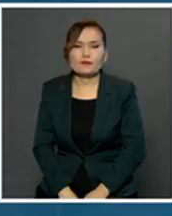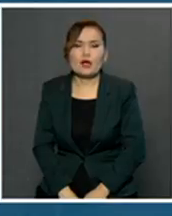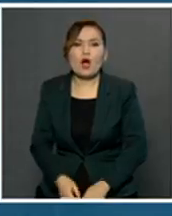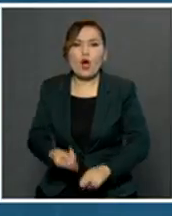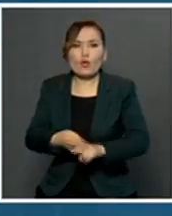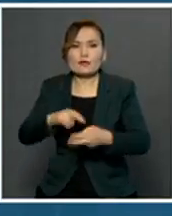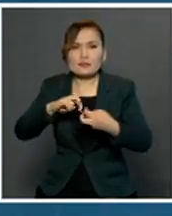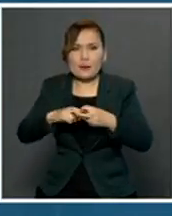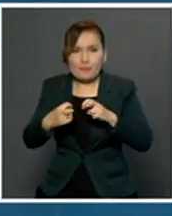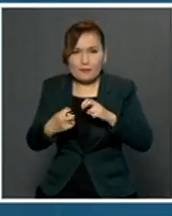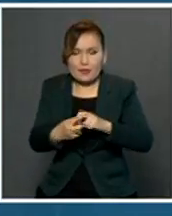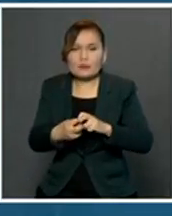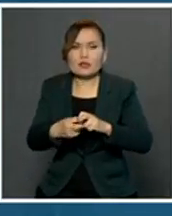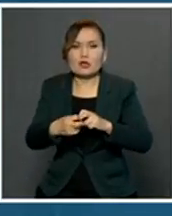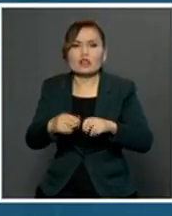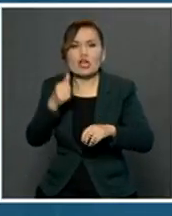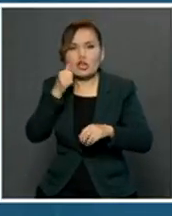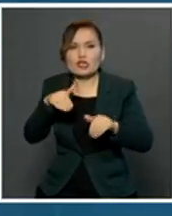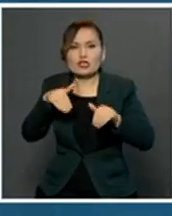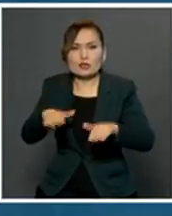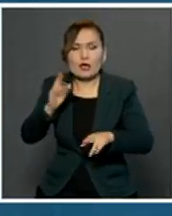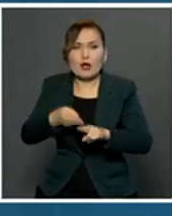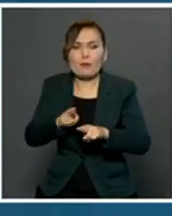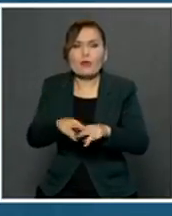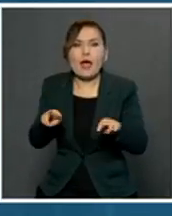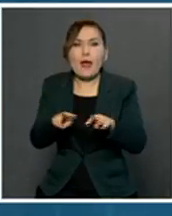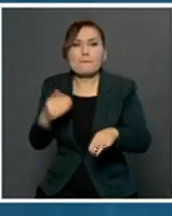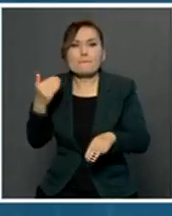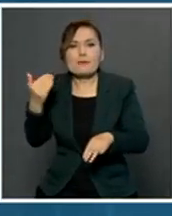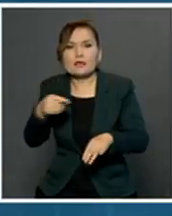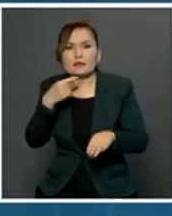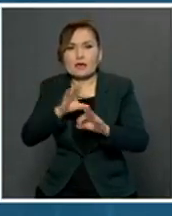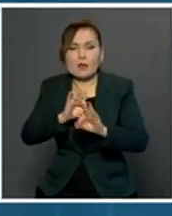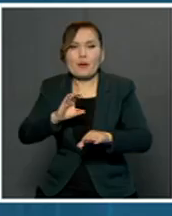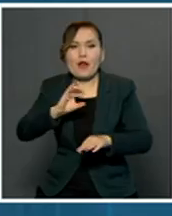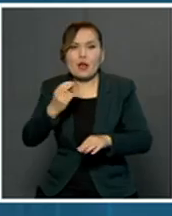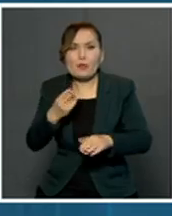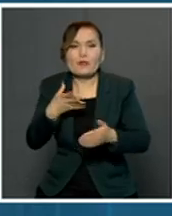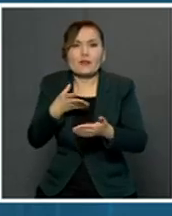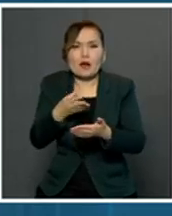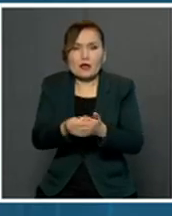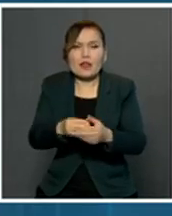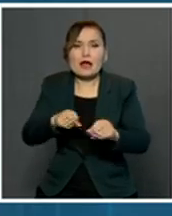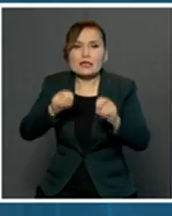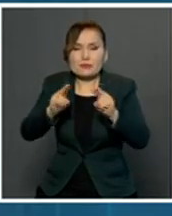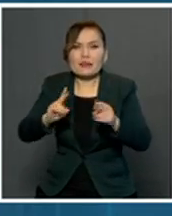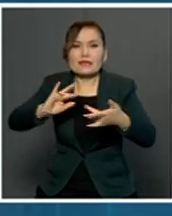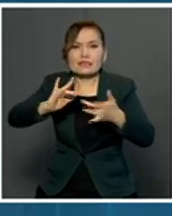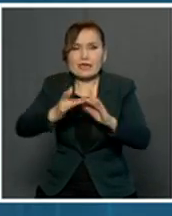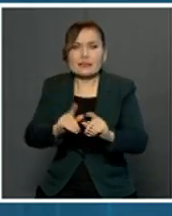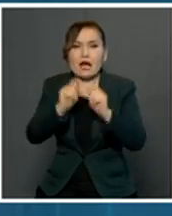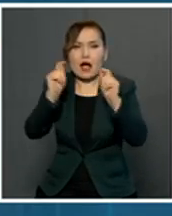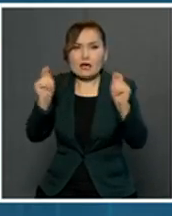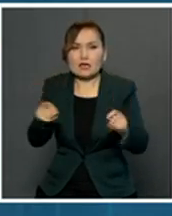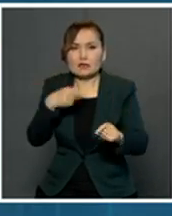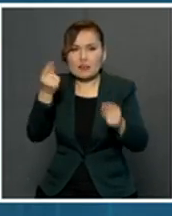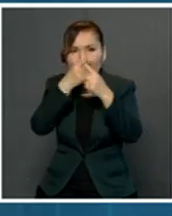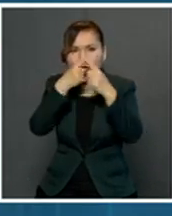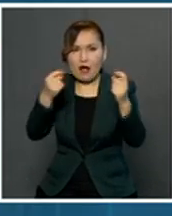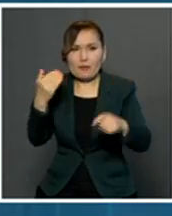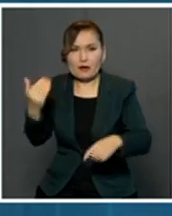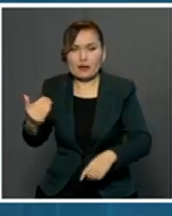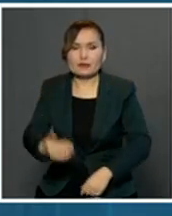Аталған проблемалар ертең ақ шешімін табады. Сала министрі Біржан Нұрымбетов әлеуметтік төлемді алу үшін арнайы сайт ашылатынын хабарлады.